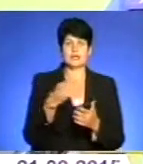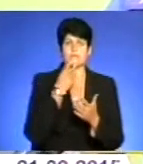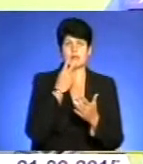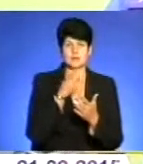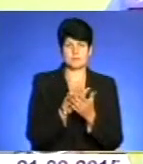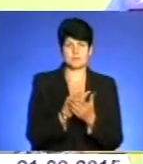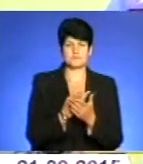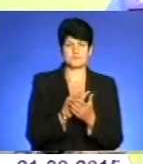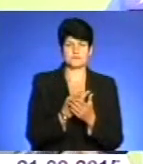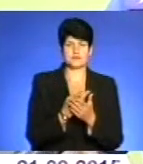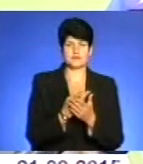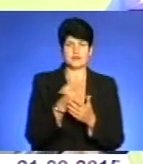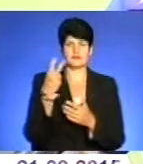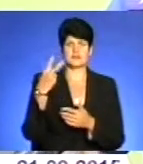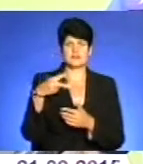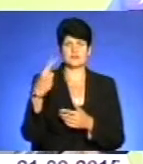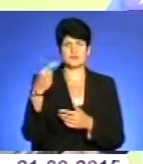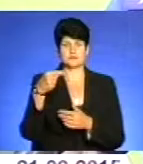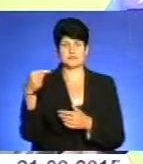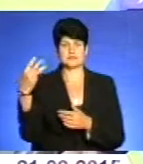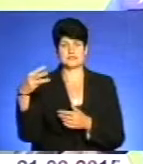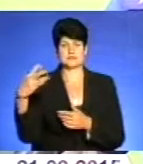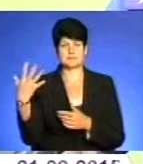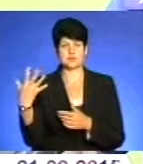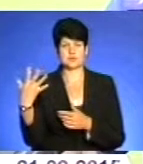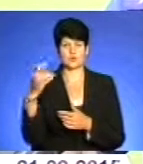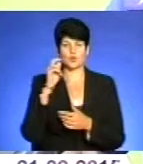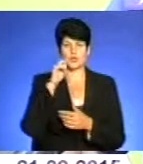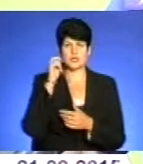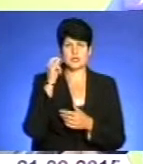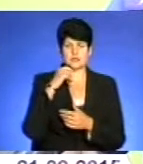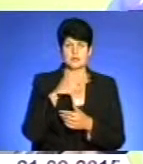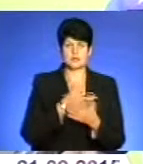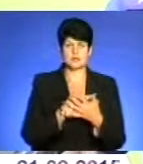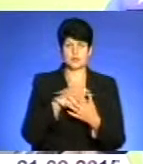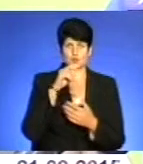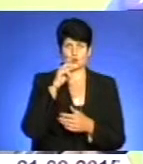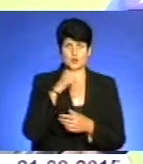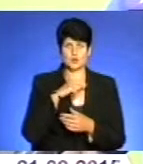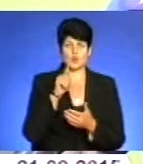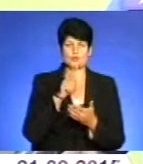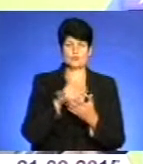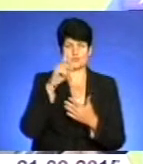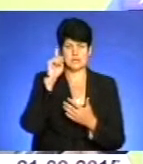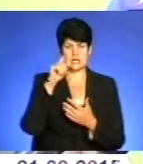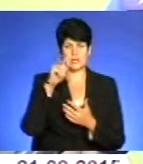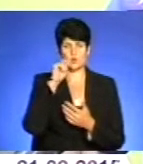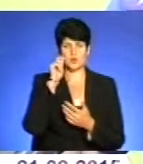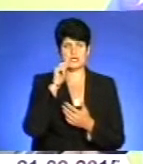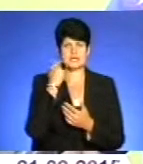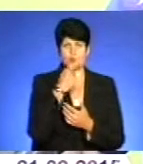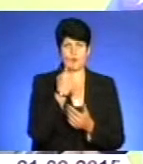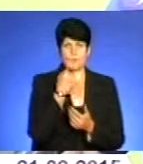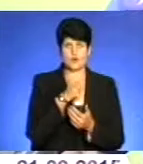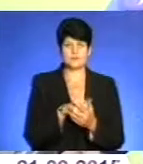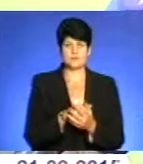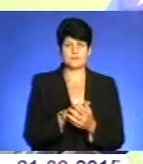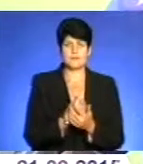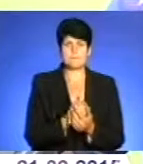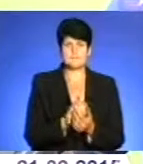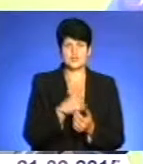Це вік 21-35 років, українське громадянство України, обов'язкове знання української мови,